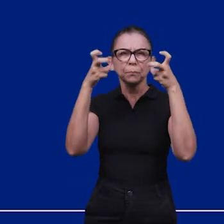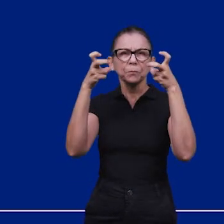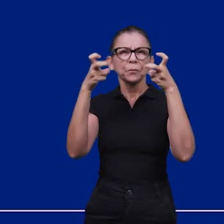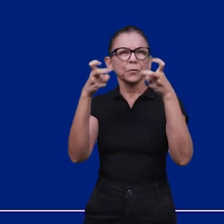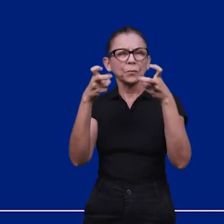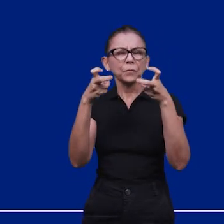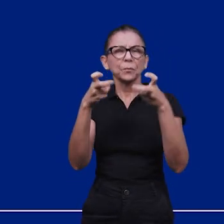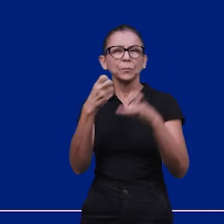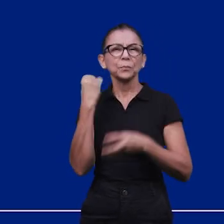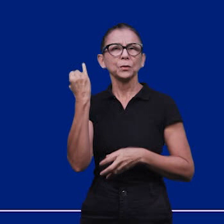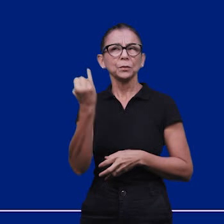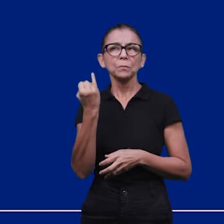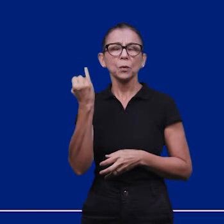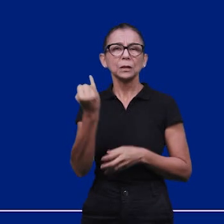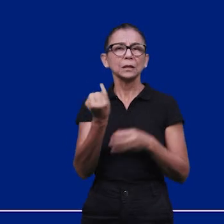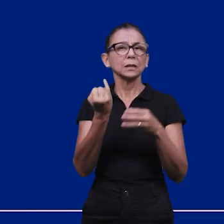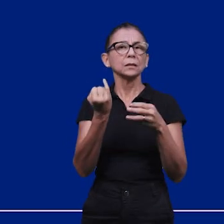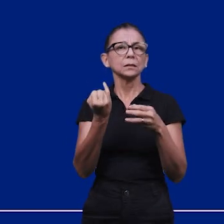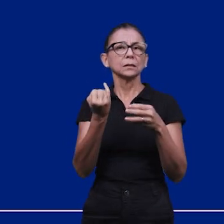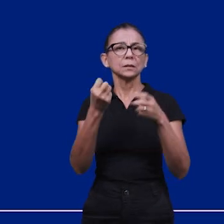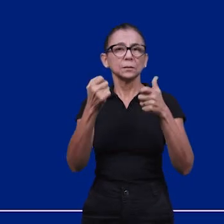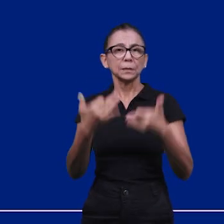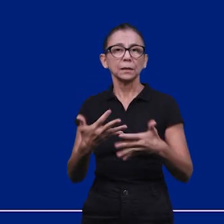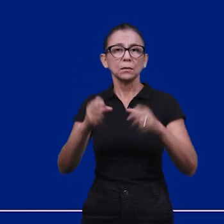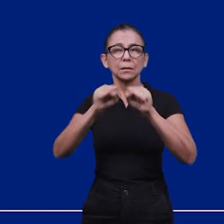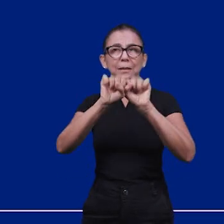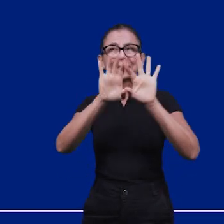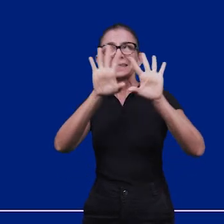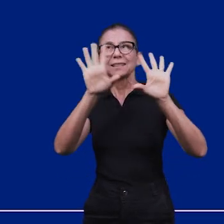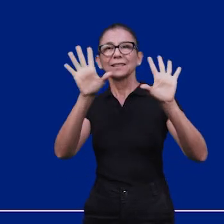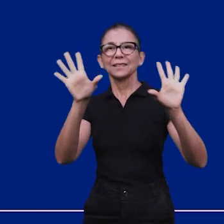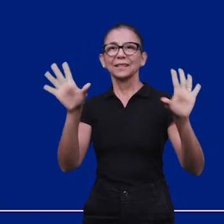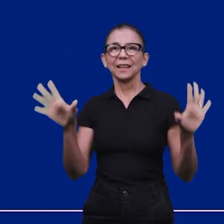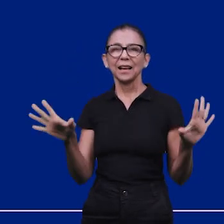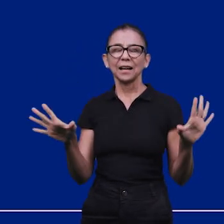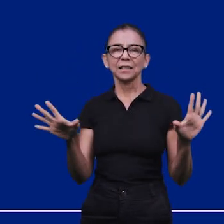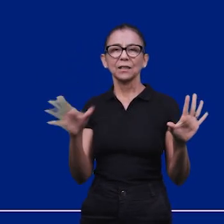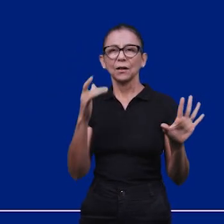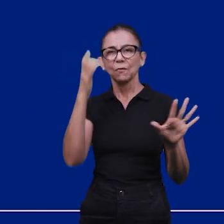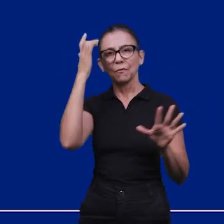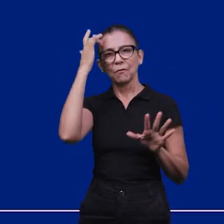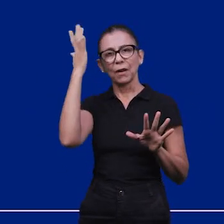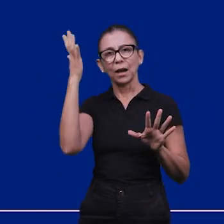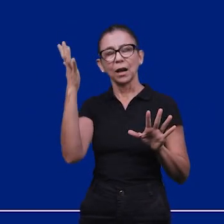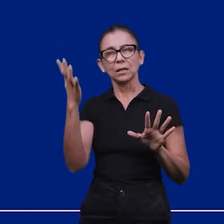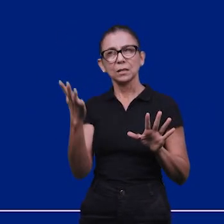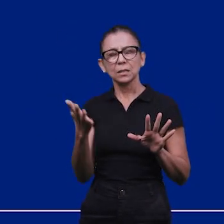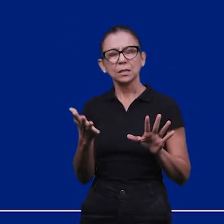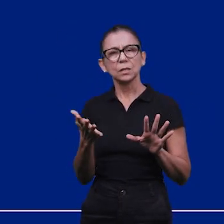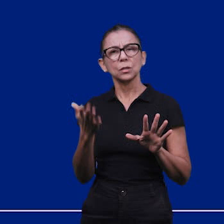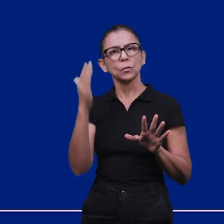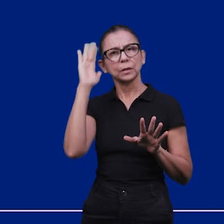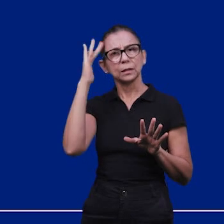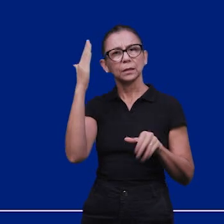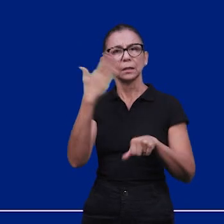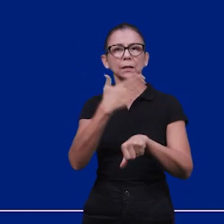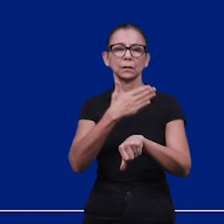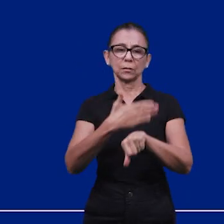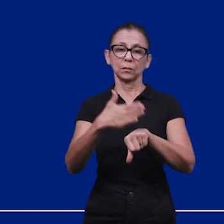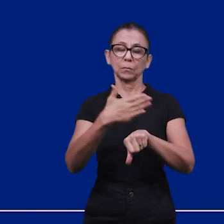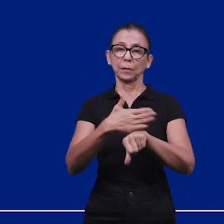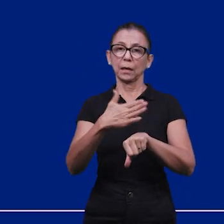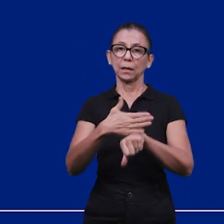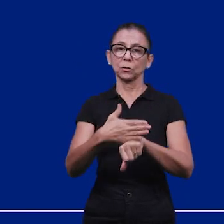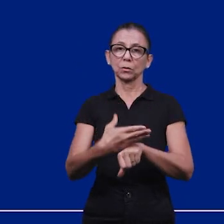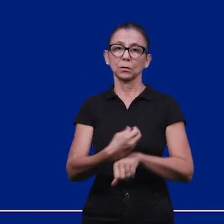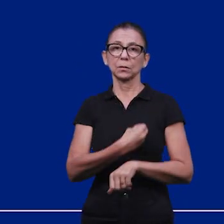doctrinaire, car le contenu est substantiel avec des révélations d'explications claires qui apportent une grande portée pour